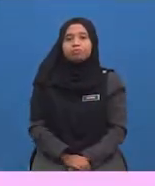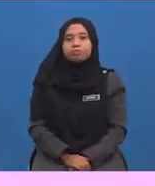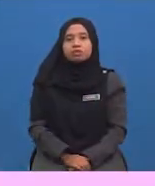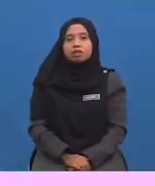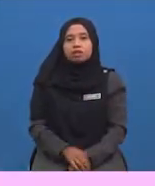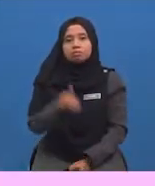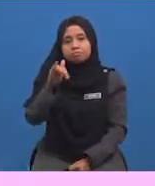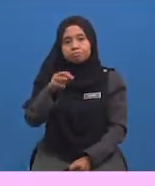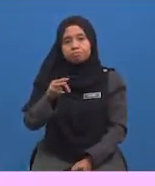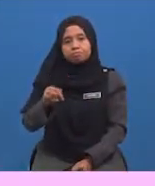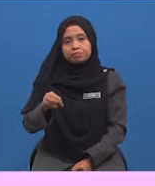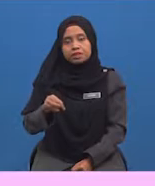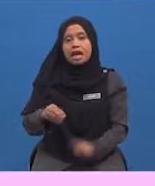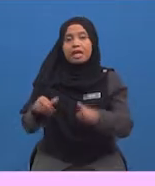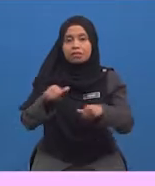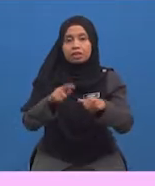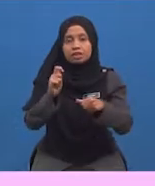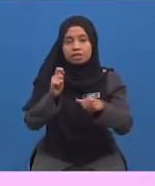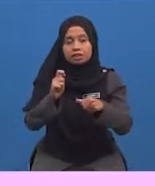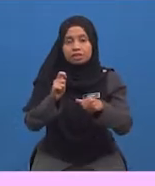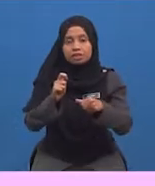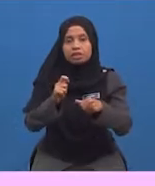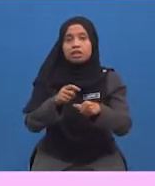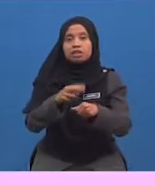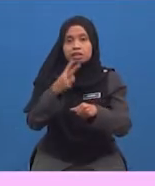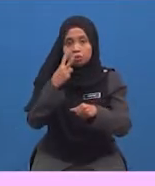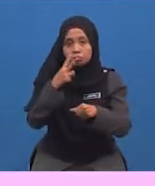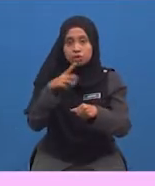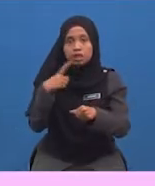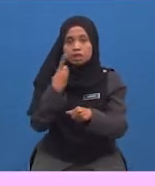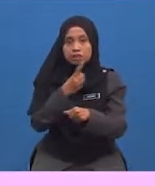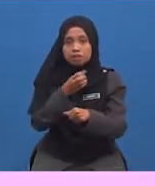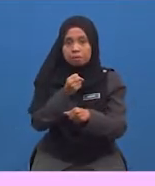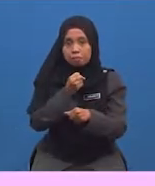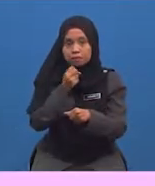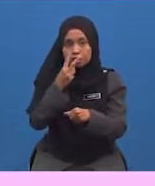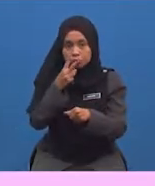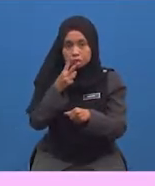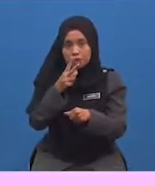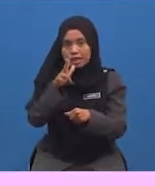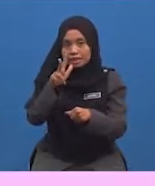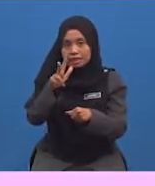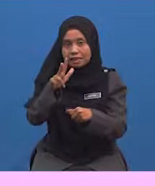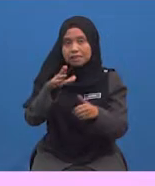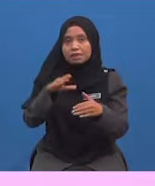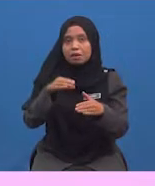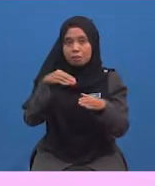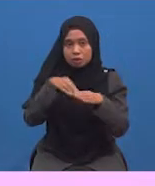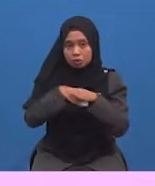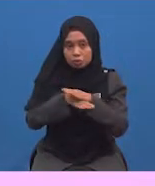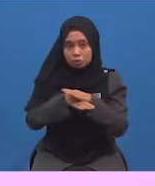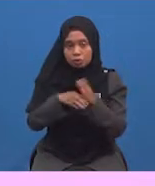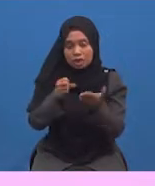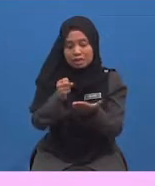Ya, murid-murid, dari aktiviti tadi didapati bahawa kita memerlukan tiga pengisian sagu halus